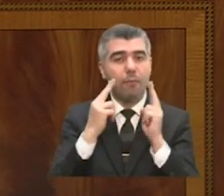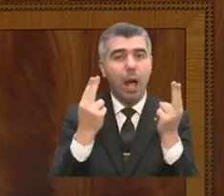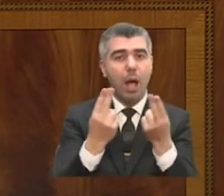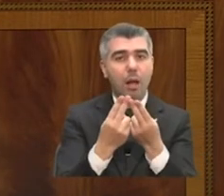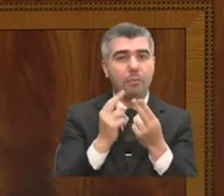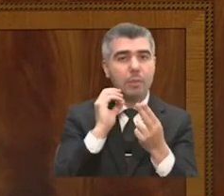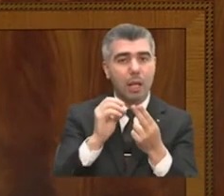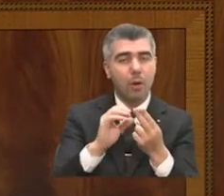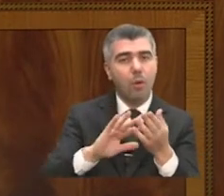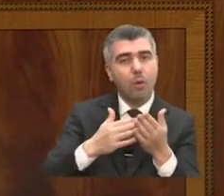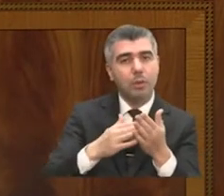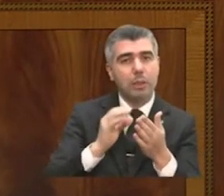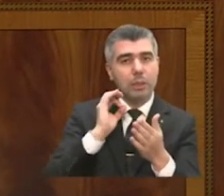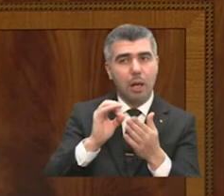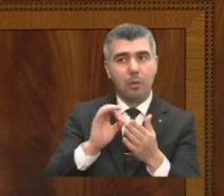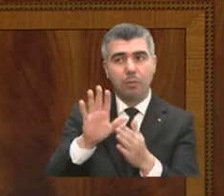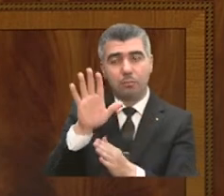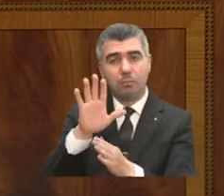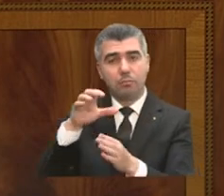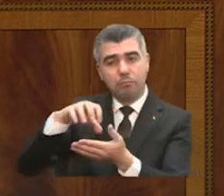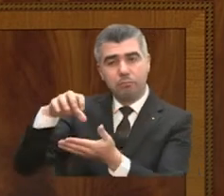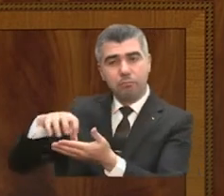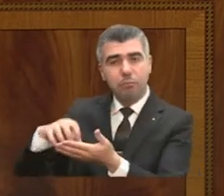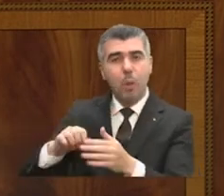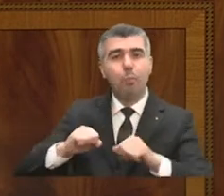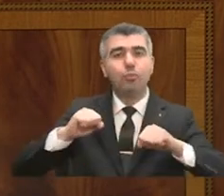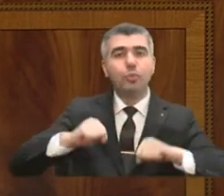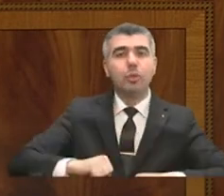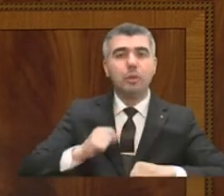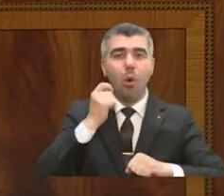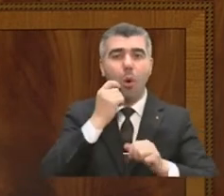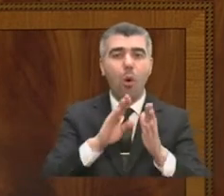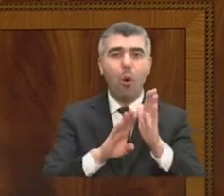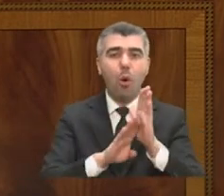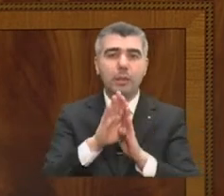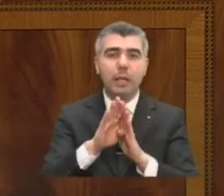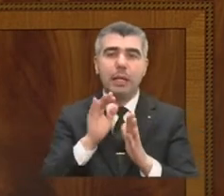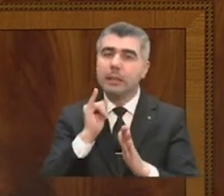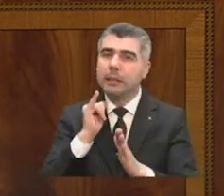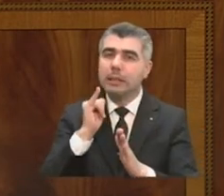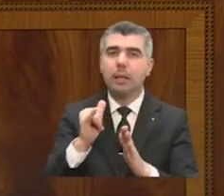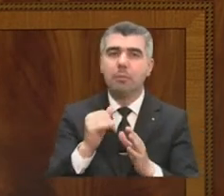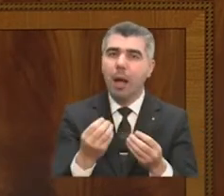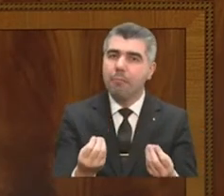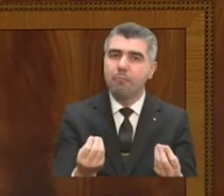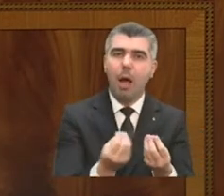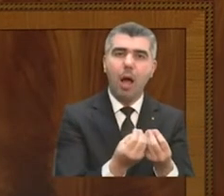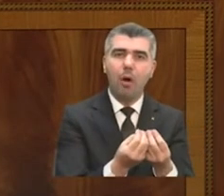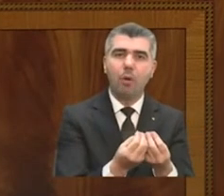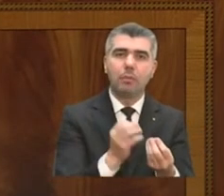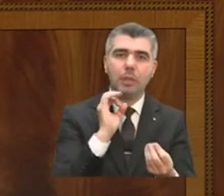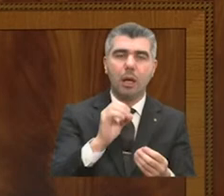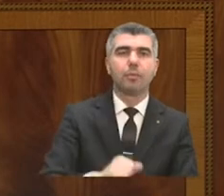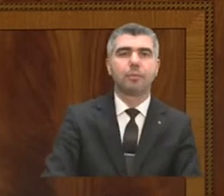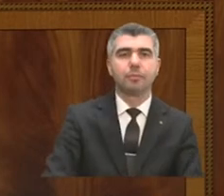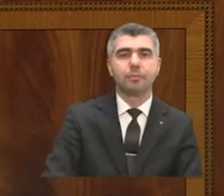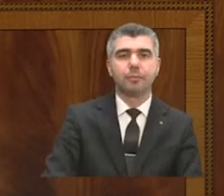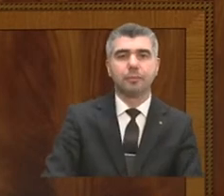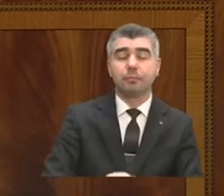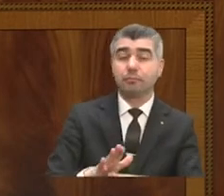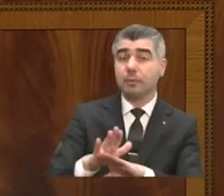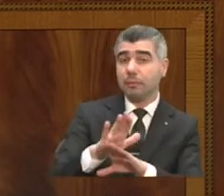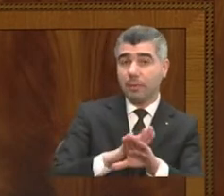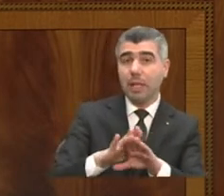Haut Commissariat des Nations Unies chargé des droits de l'homme, toujours dans le cadre